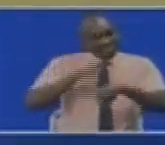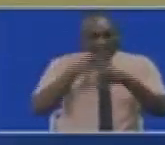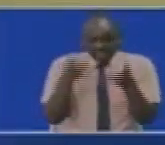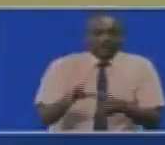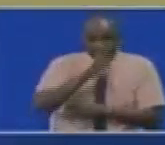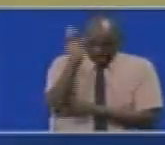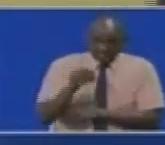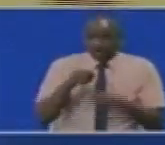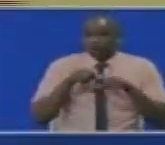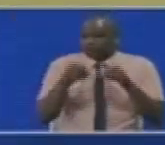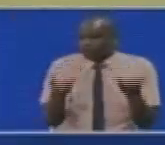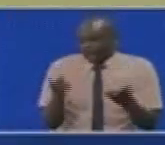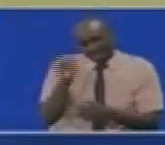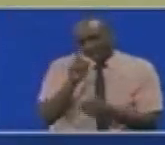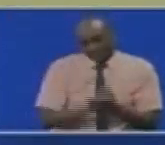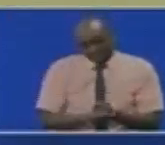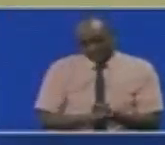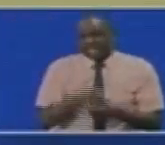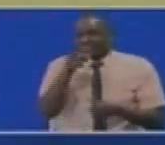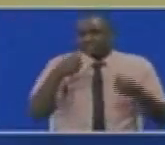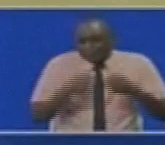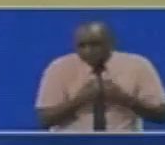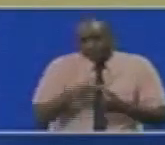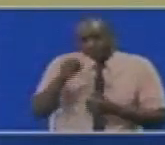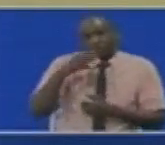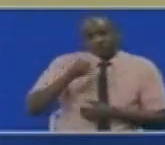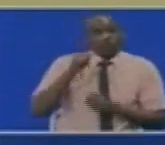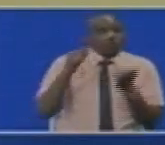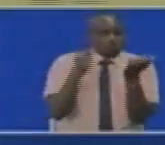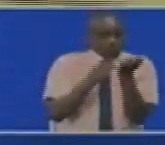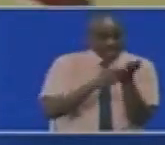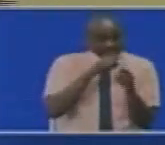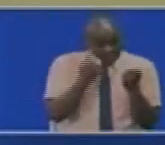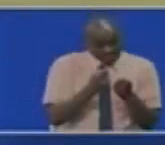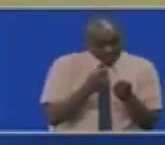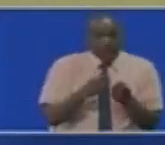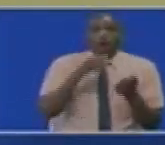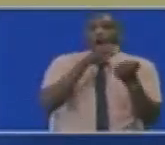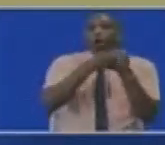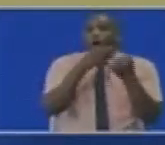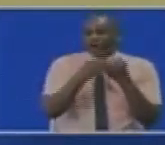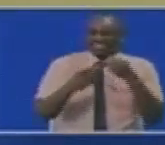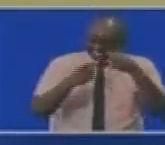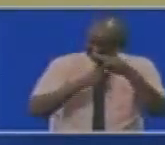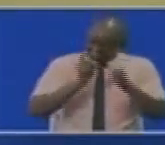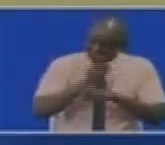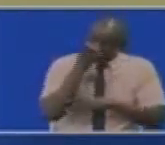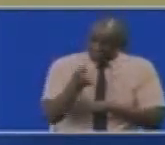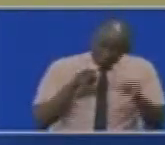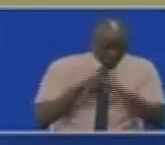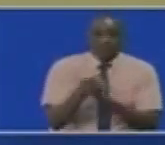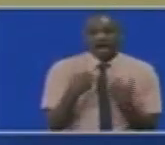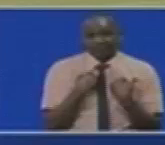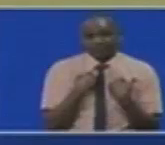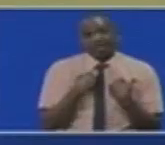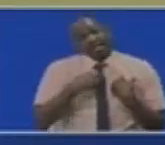Afrika yanayoendelea jijini Nairobi. Kwenye mechi dhidi ya Weatherhead kutoka Uganda, Orange walichukua uongozi katika dakika ya sita kupitia Betsy Omala